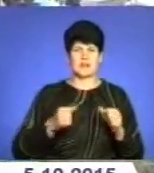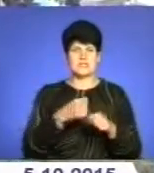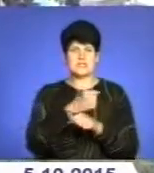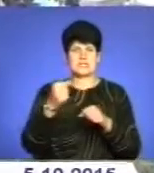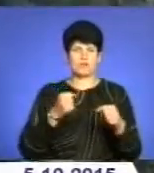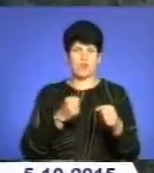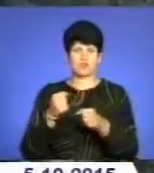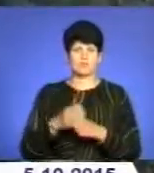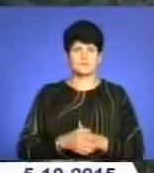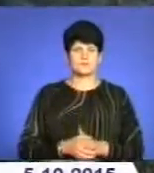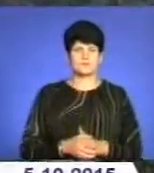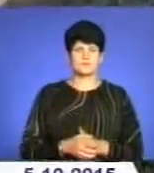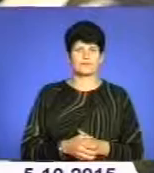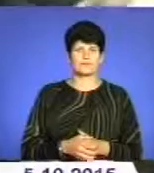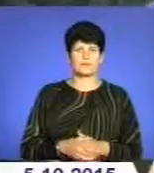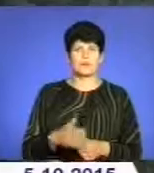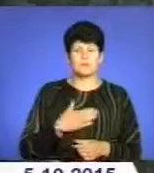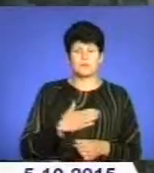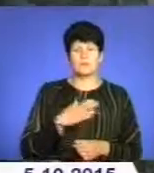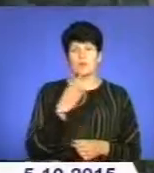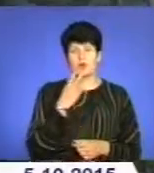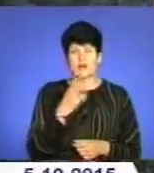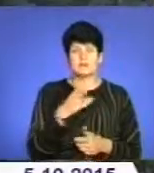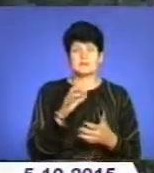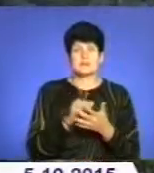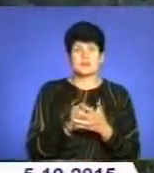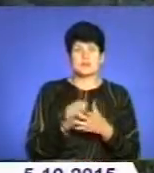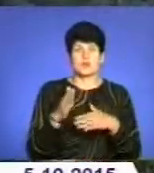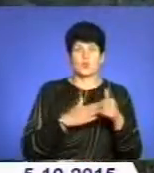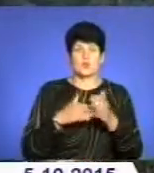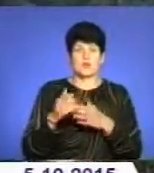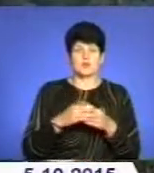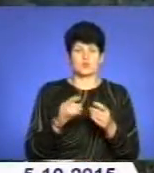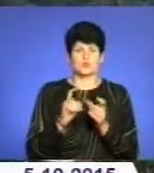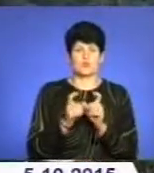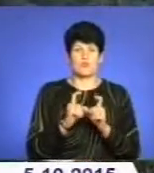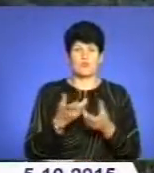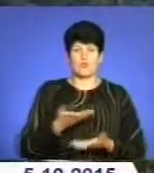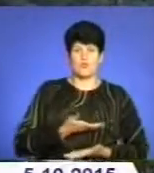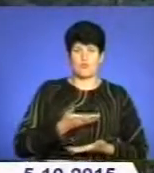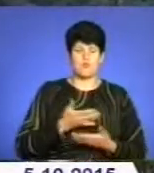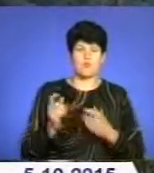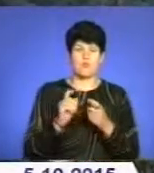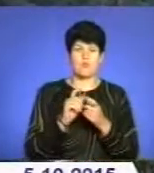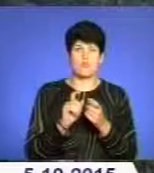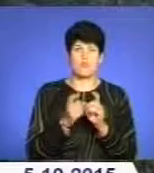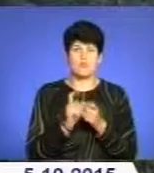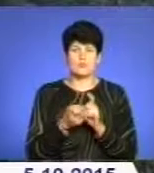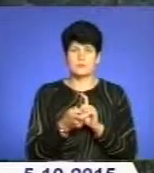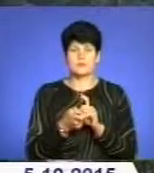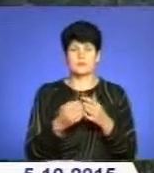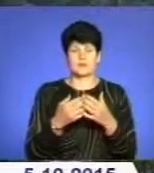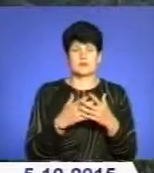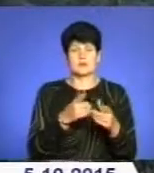зброєю. Ми покажемо заняття з рукопашного бою, тактичної стрільби. Це